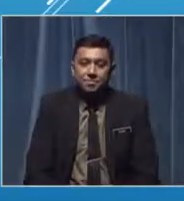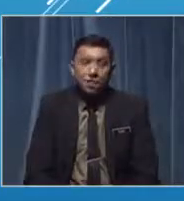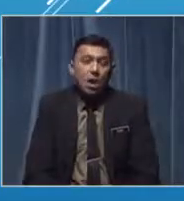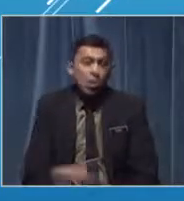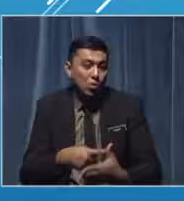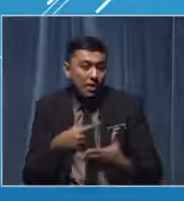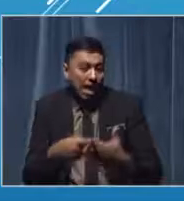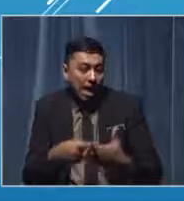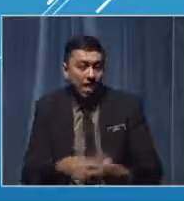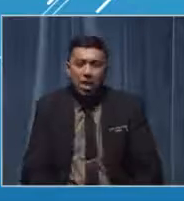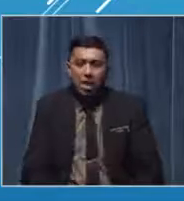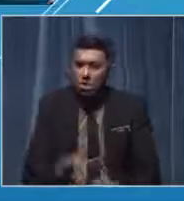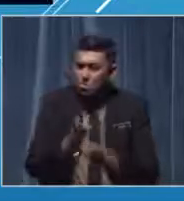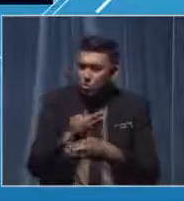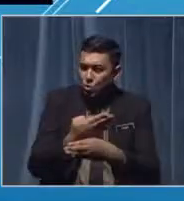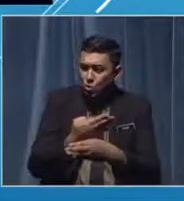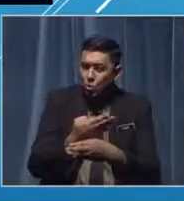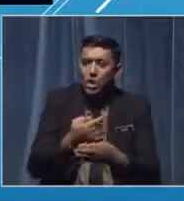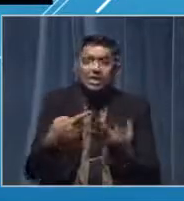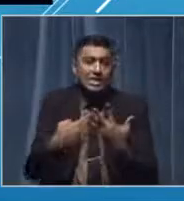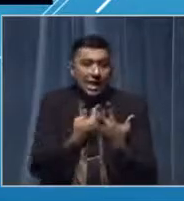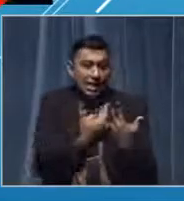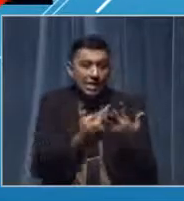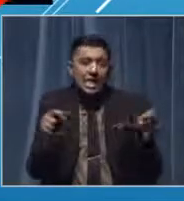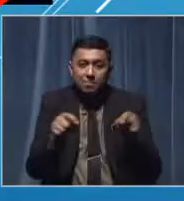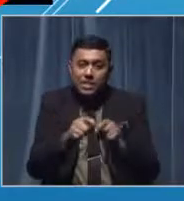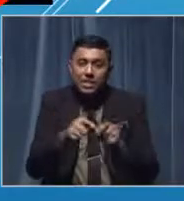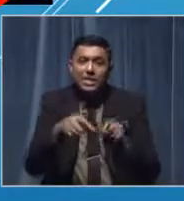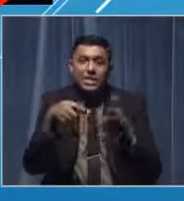Kemudian, bentukkan jari murid-murid seperti ini.